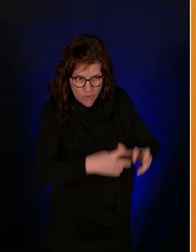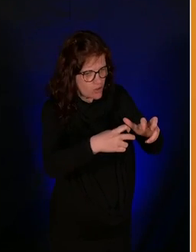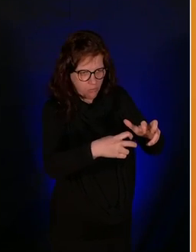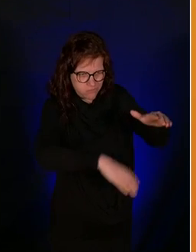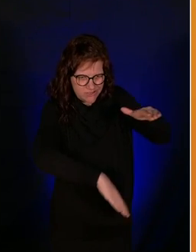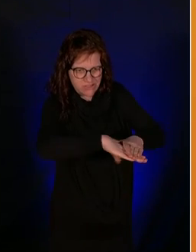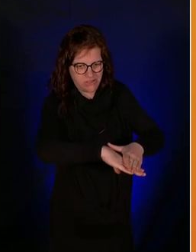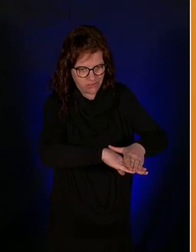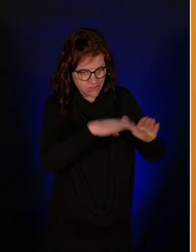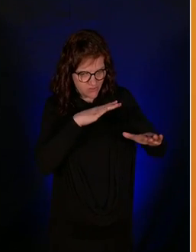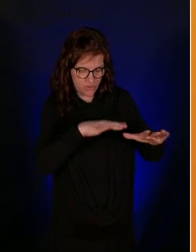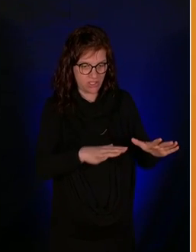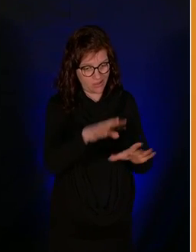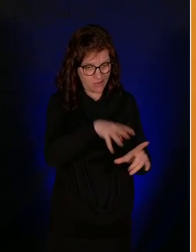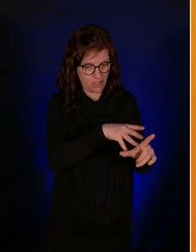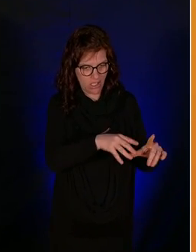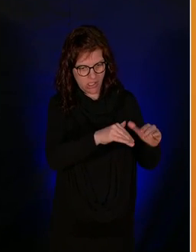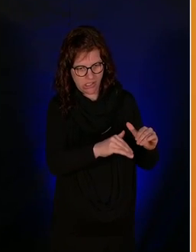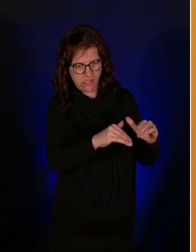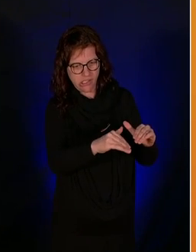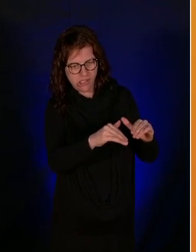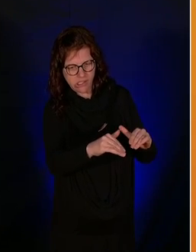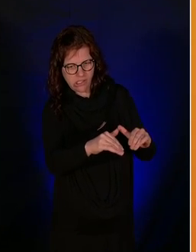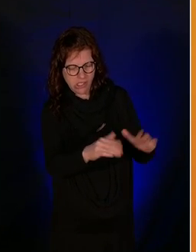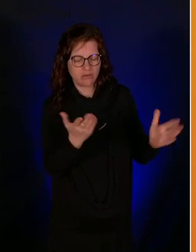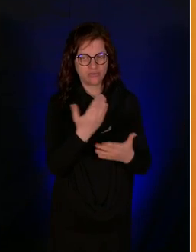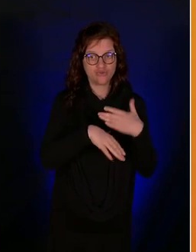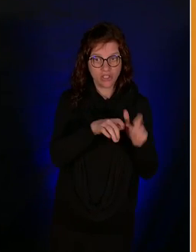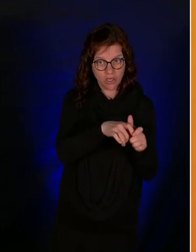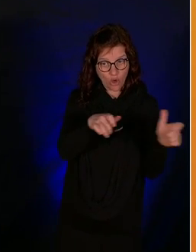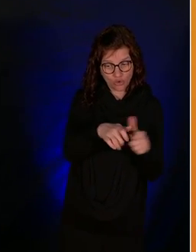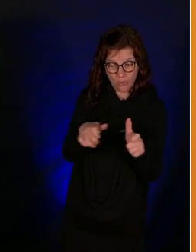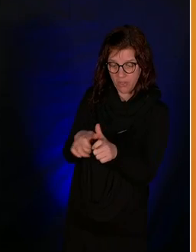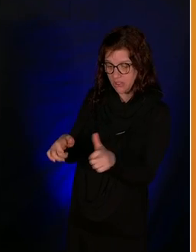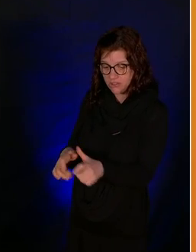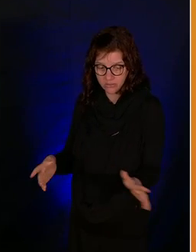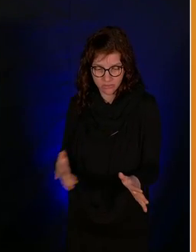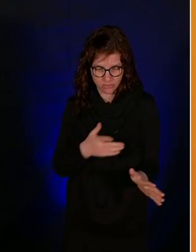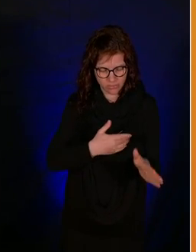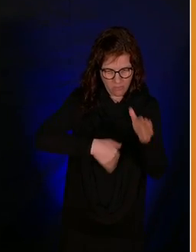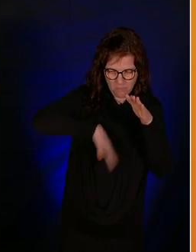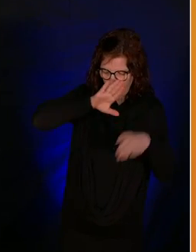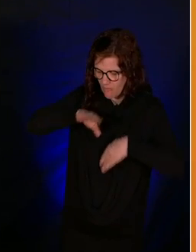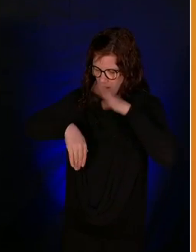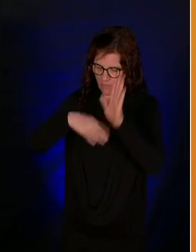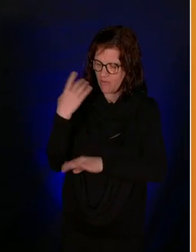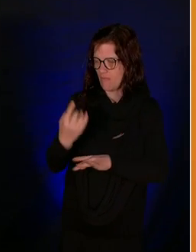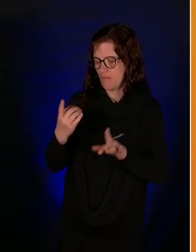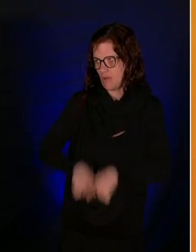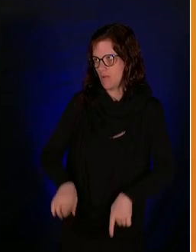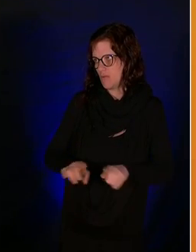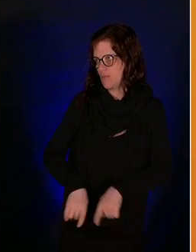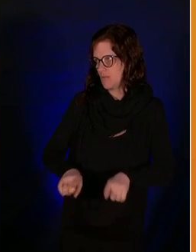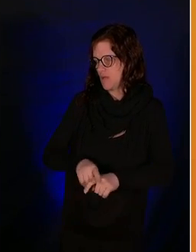entraînant le tassement des grilles. Dans nos boîtes, on se heurte tous à la même rengaine depuis des